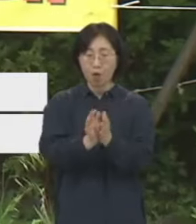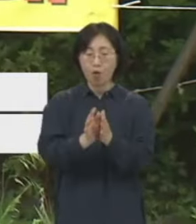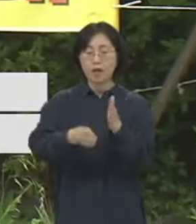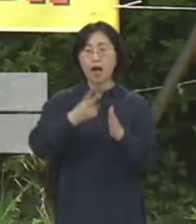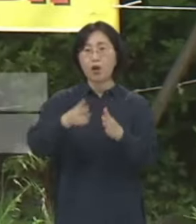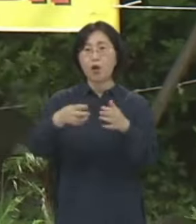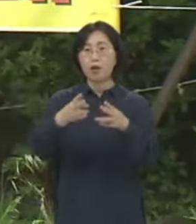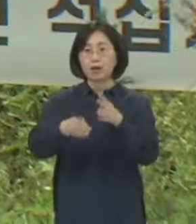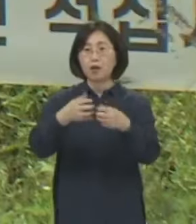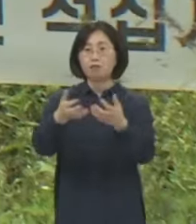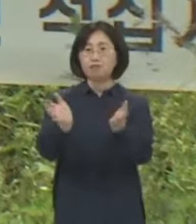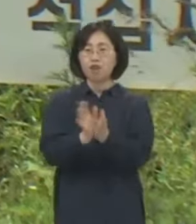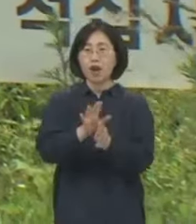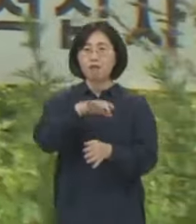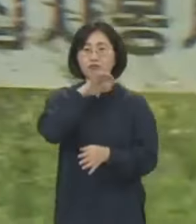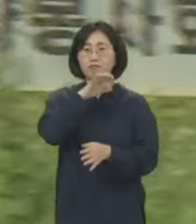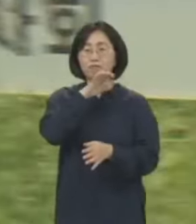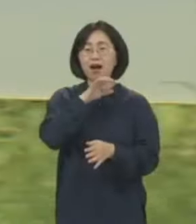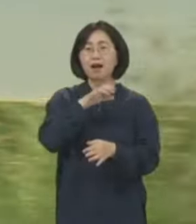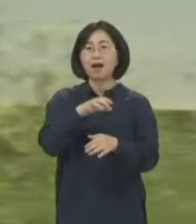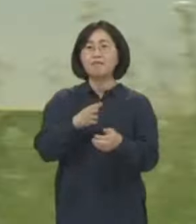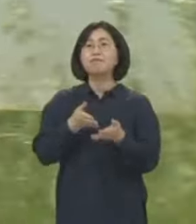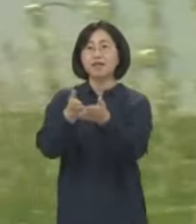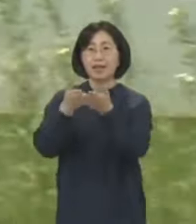등의 민원을 제기했습니다 TJB 김진석 있니다